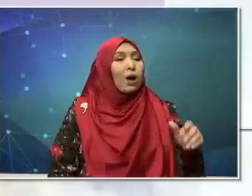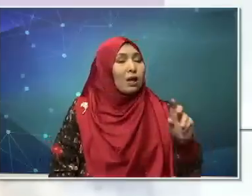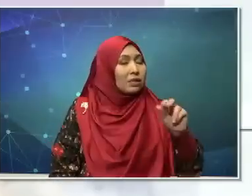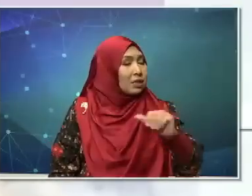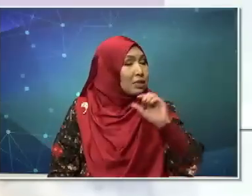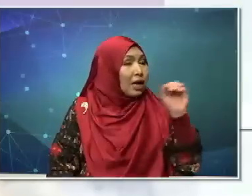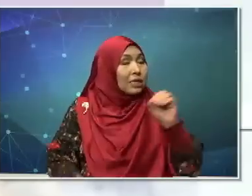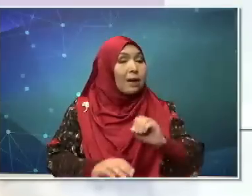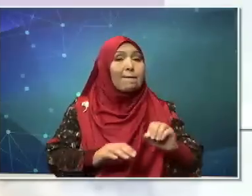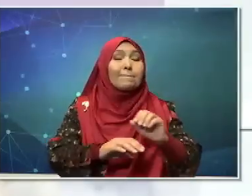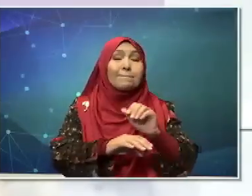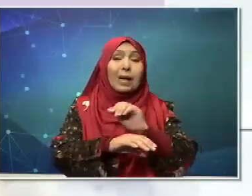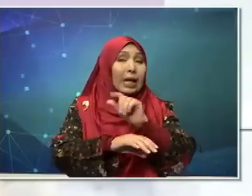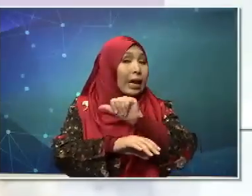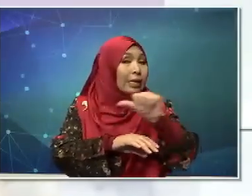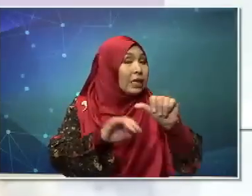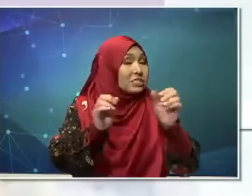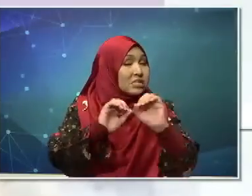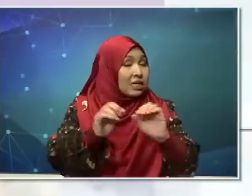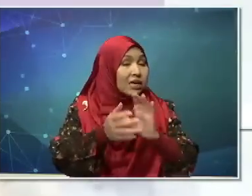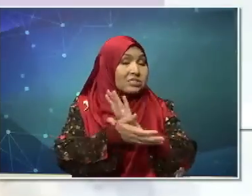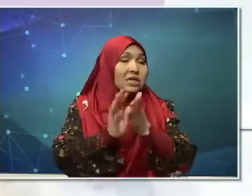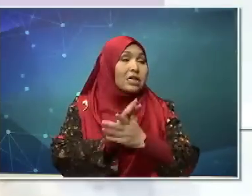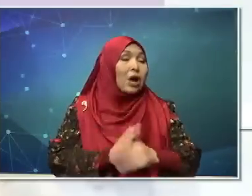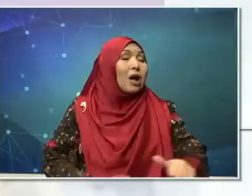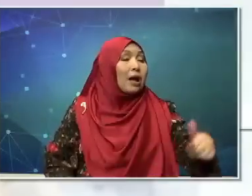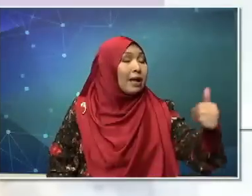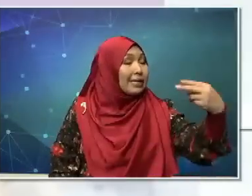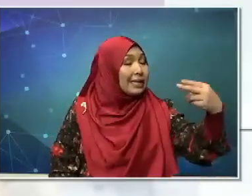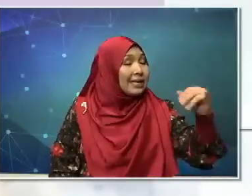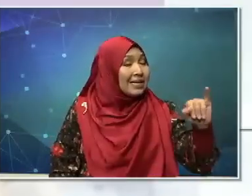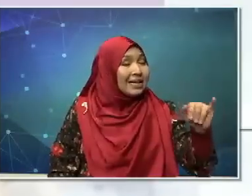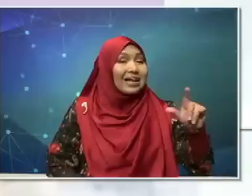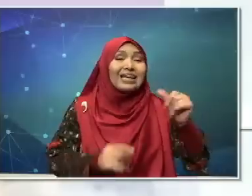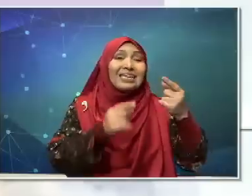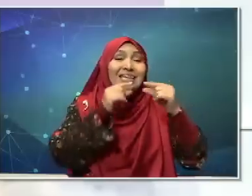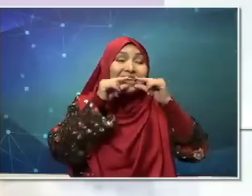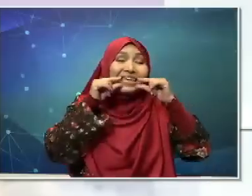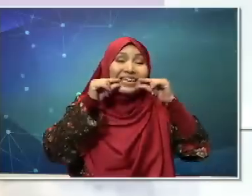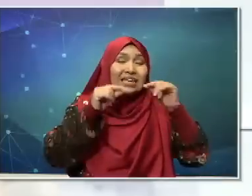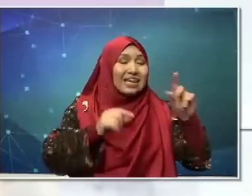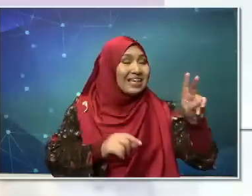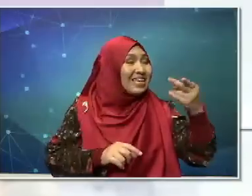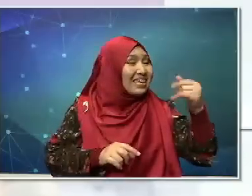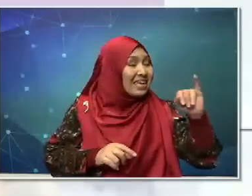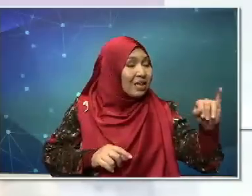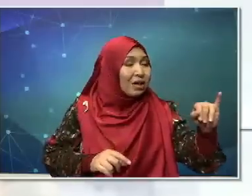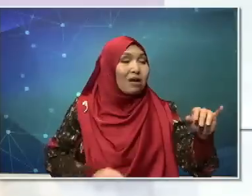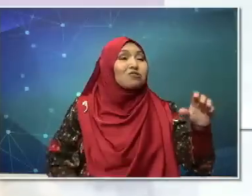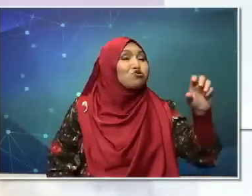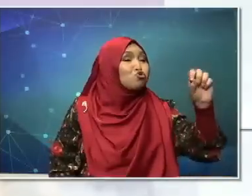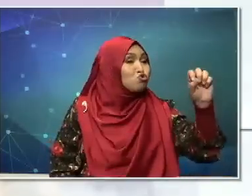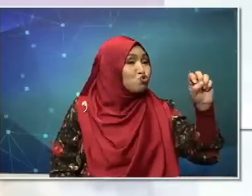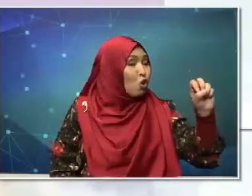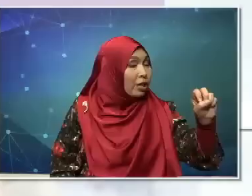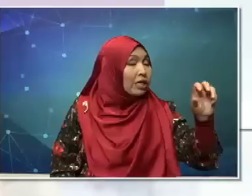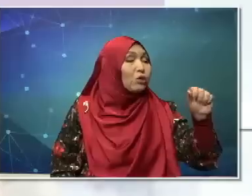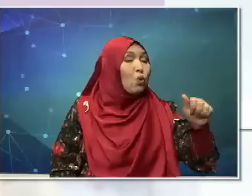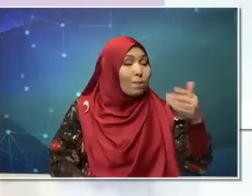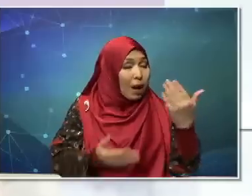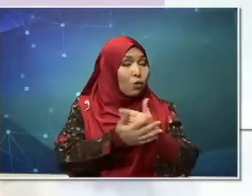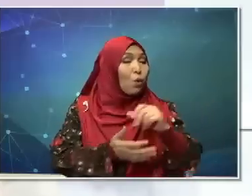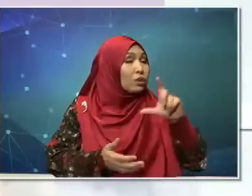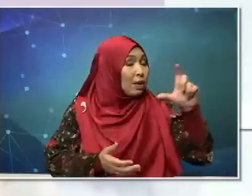keadaan baris kasrah Wow evils q-free lepas tu Boru Toba sword ada Alif dengan